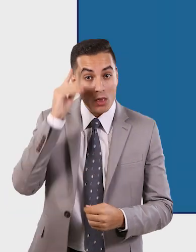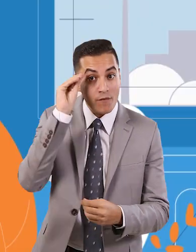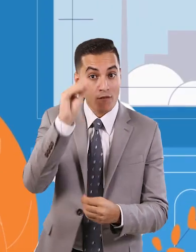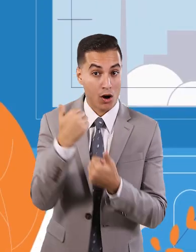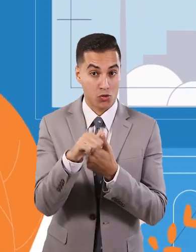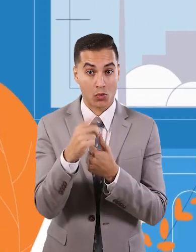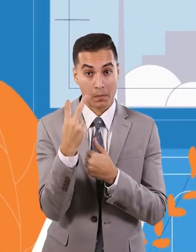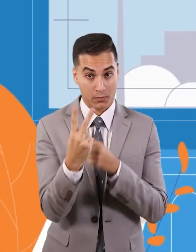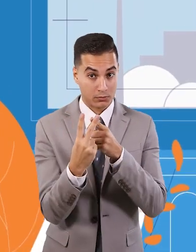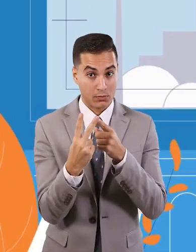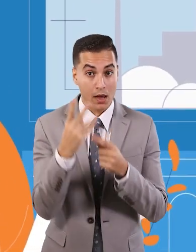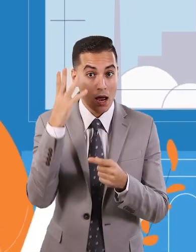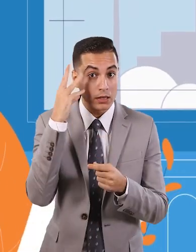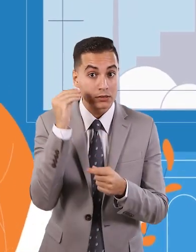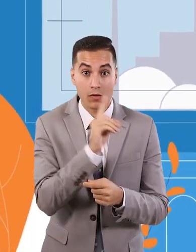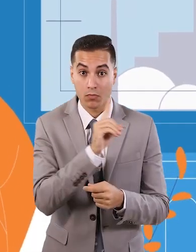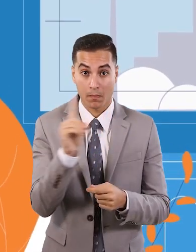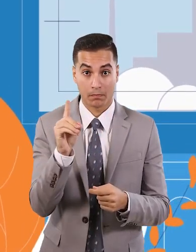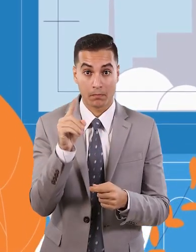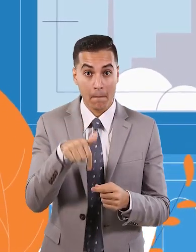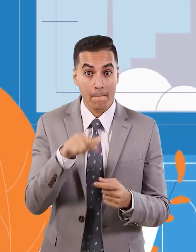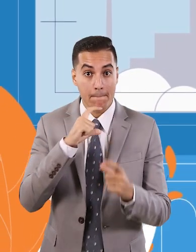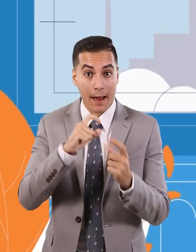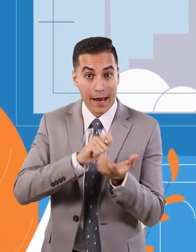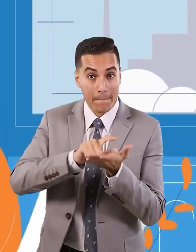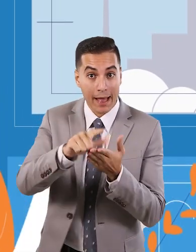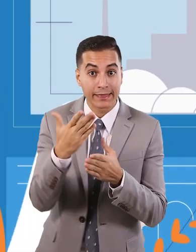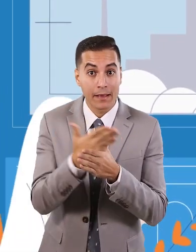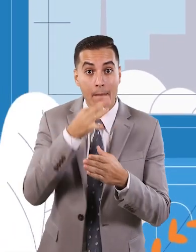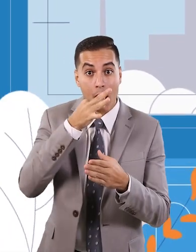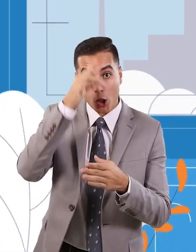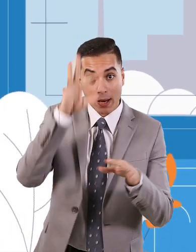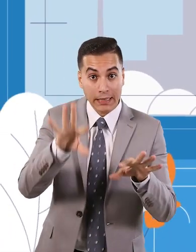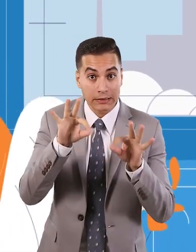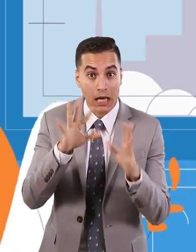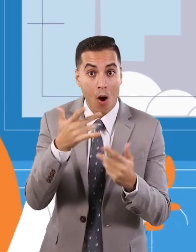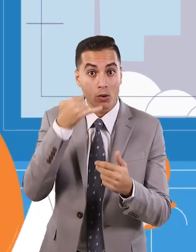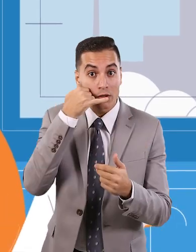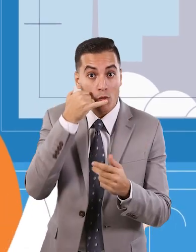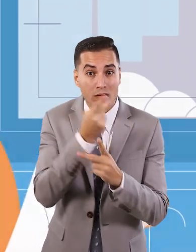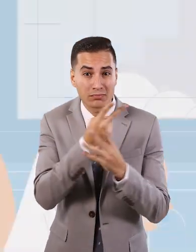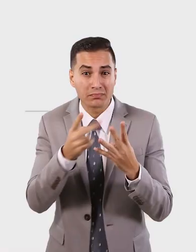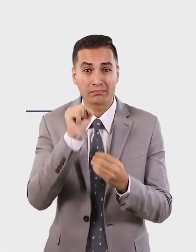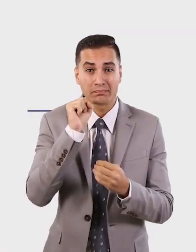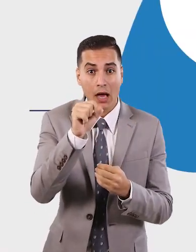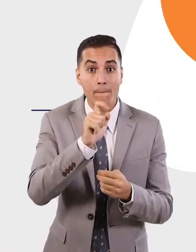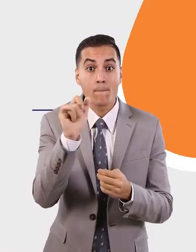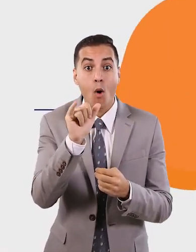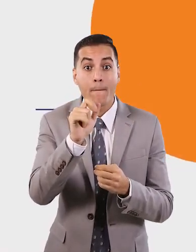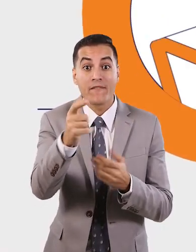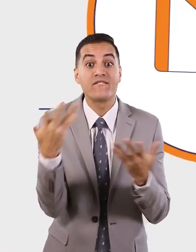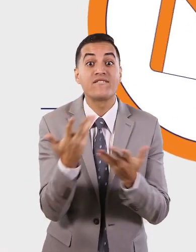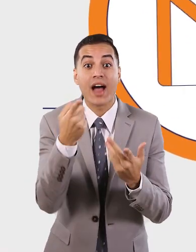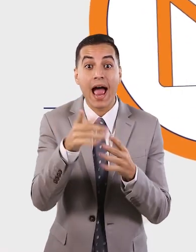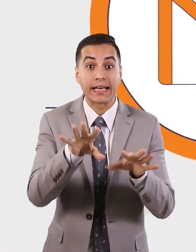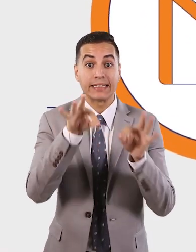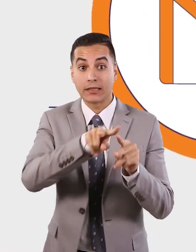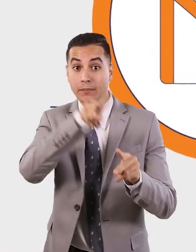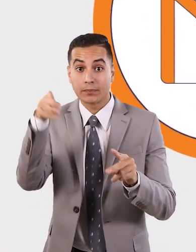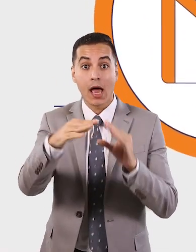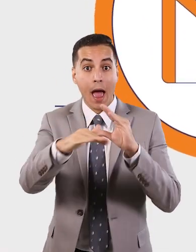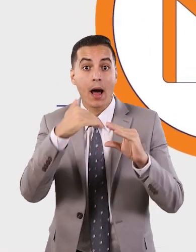حابين نفكرك بحاجتين ما ينفعش تتجاهلهم. البنك لما يبعت لك علشان محتاج تحديث بياناتك، وتحديث بياناتك من نفسك